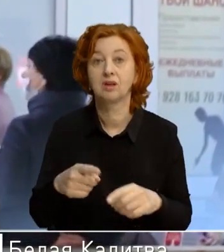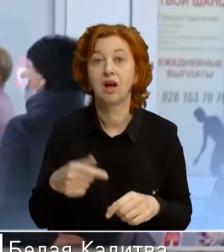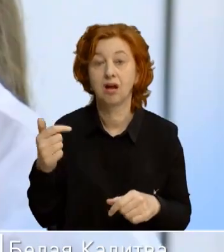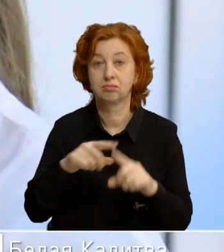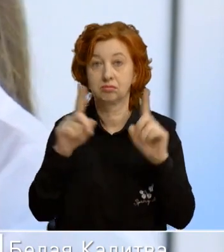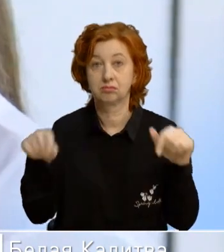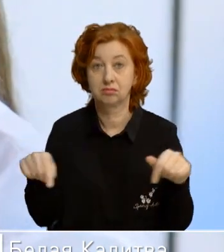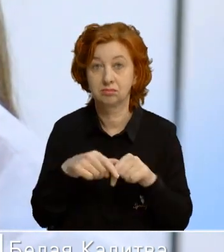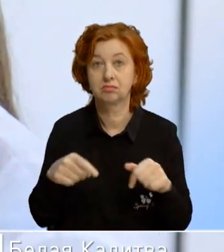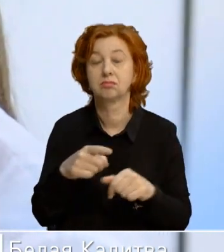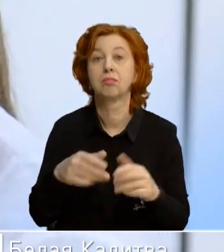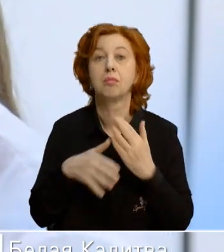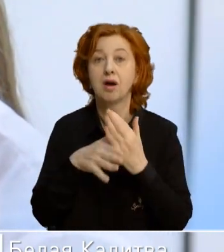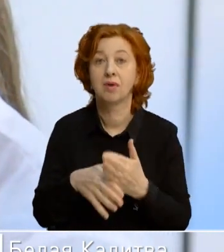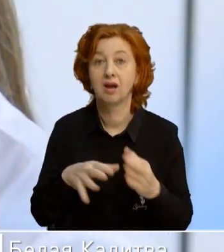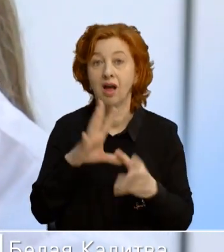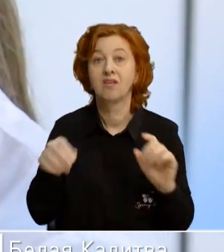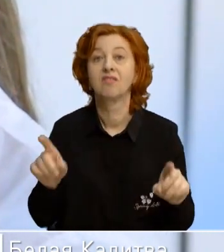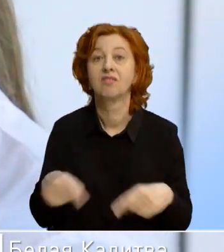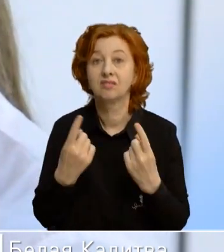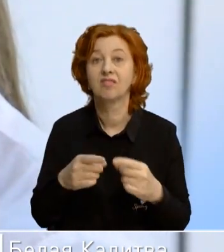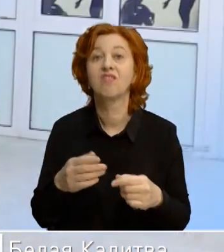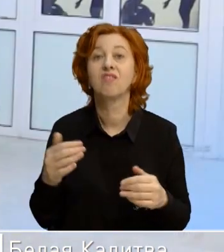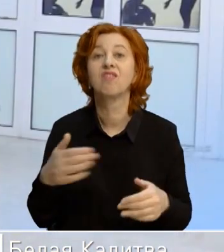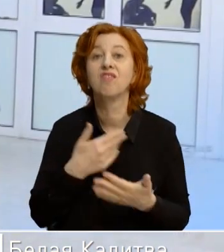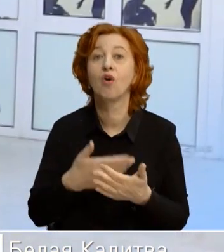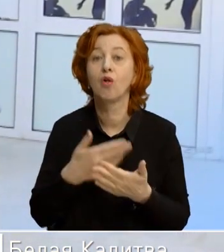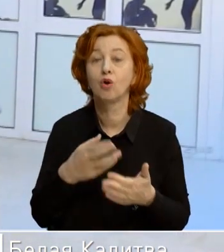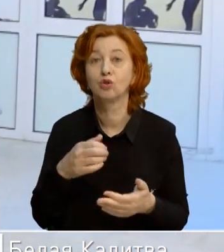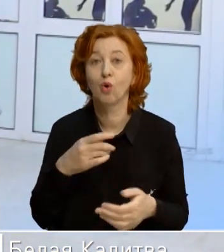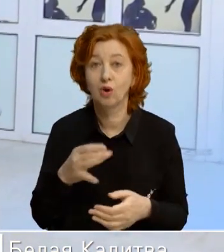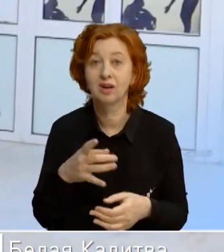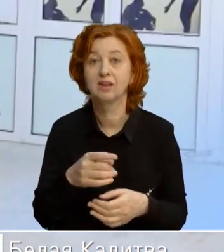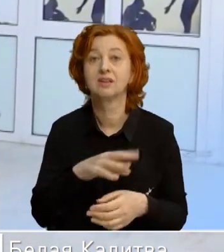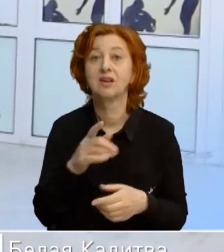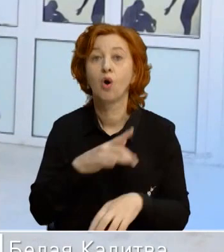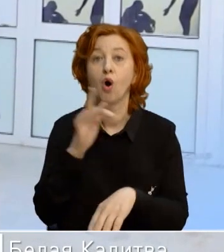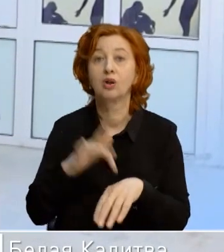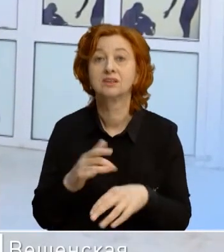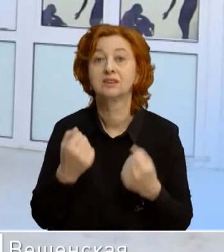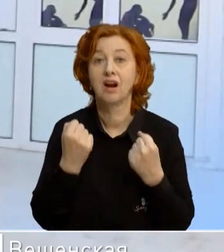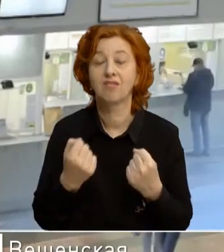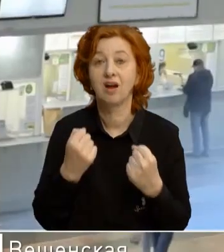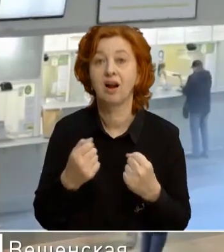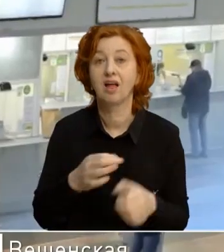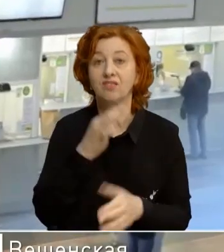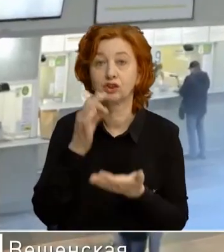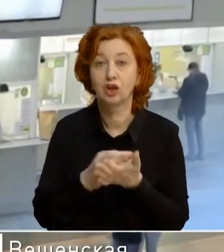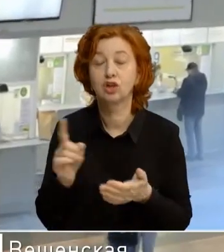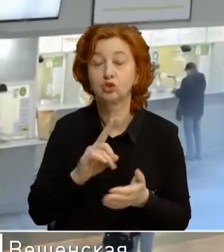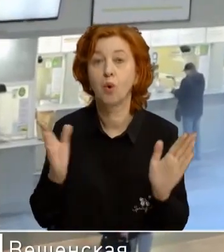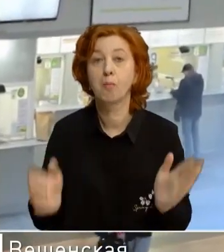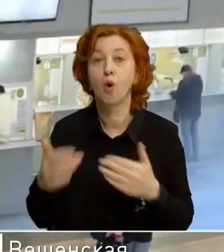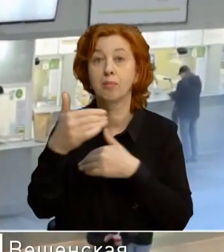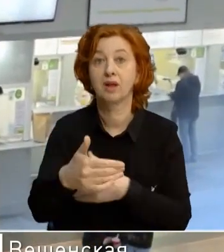городские поликлиники, помогают в процессе вакцинации волонтеры-медики. А представители управления городского здравоохранения отмечают, что мобильные